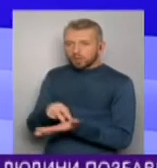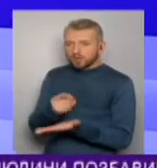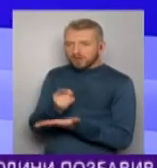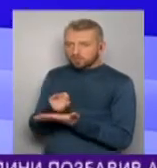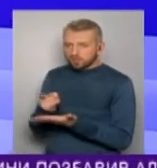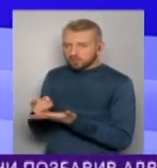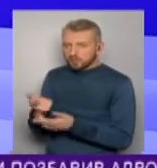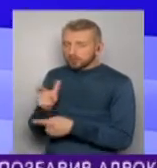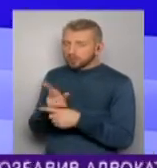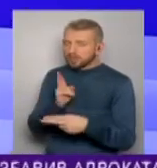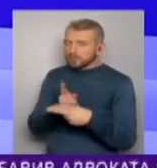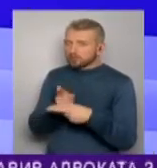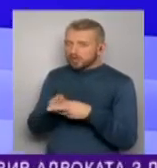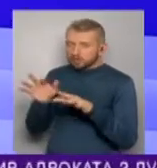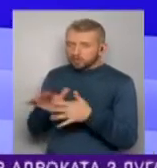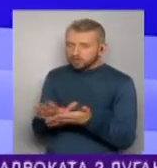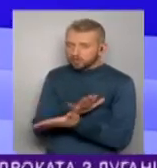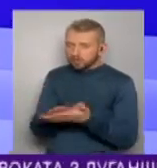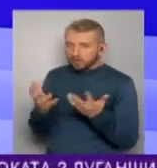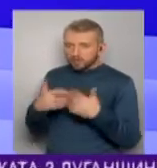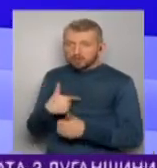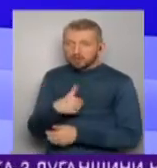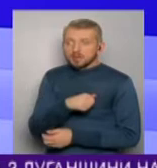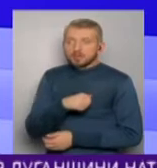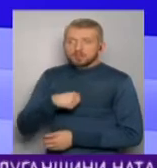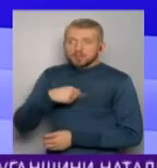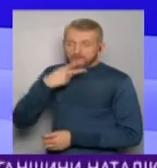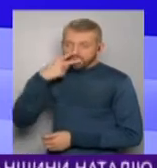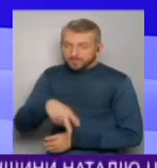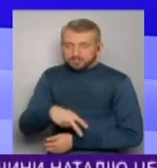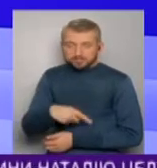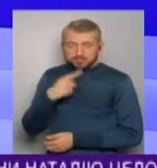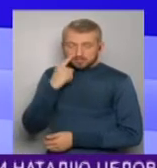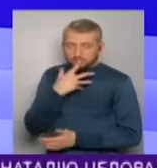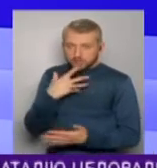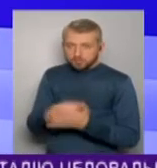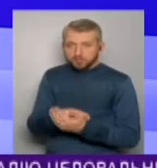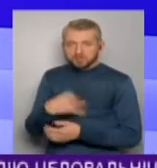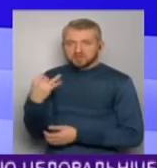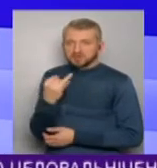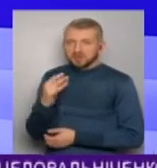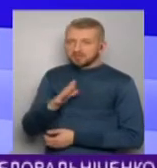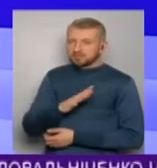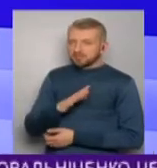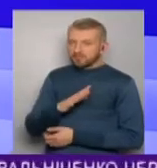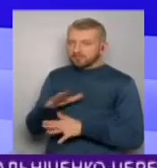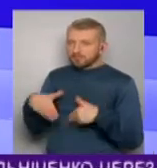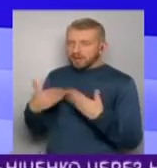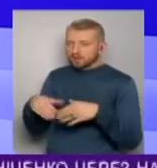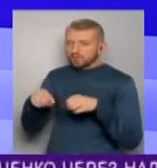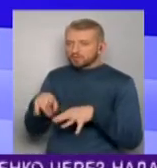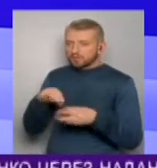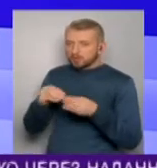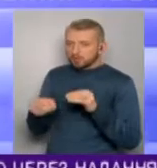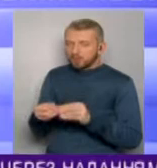заважають снігоприбиральній техніці. Я сама була особисто свідком того, що, ну, правда, цікаво було, цікавий варіант вирішення цієї